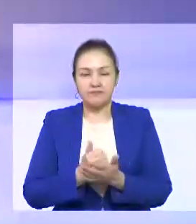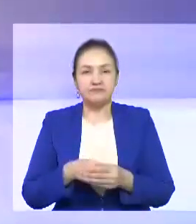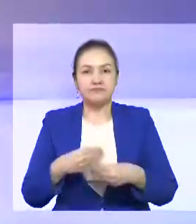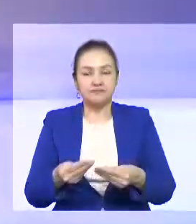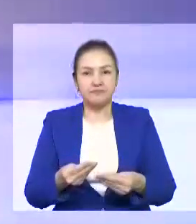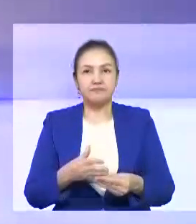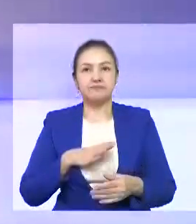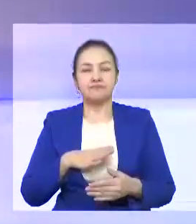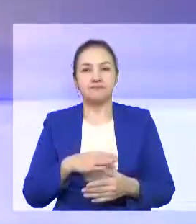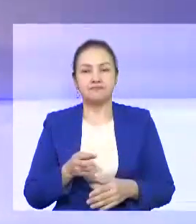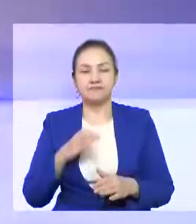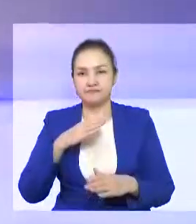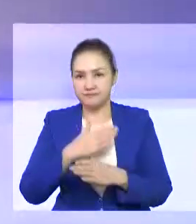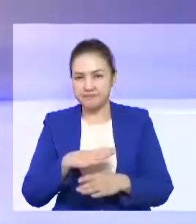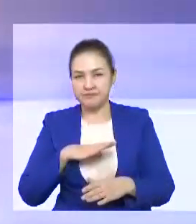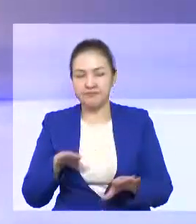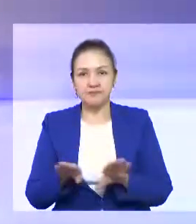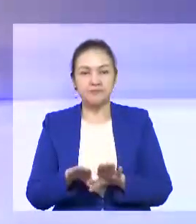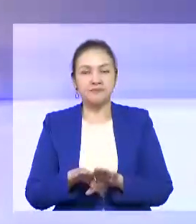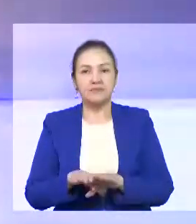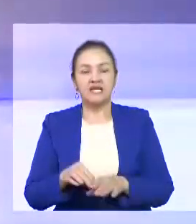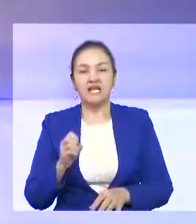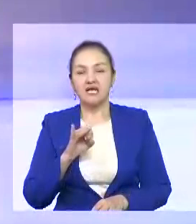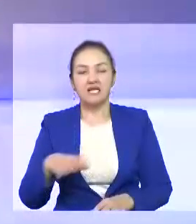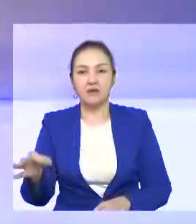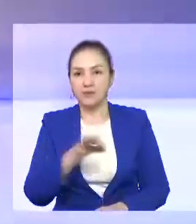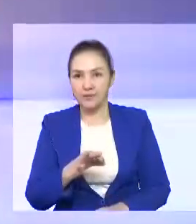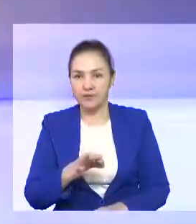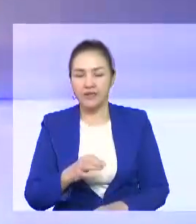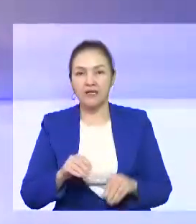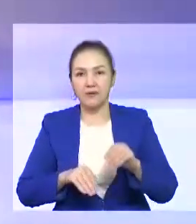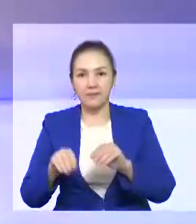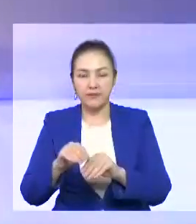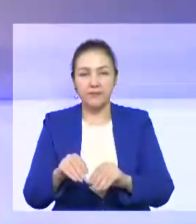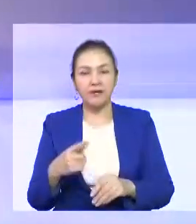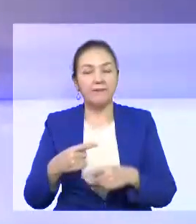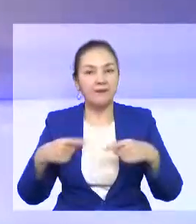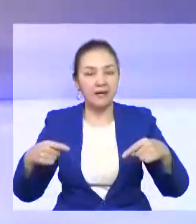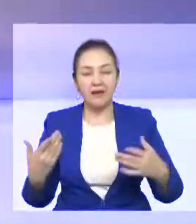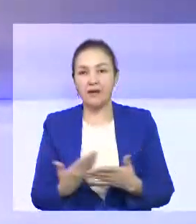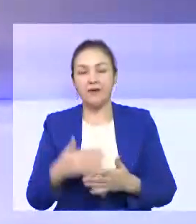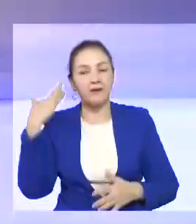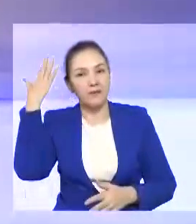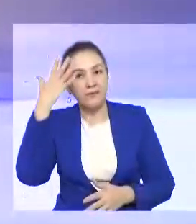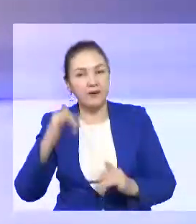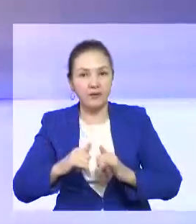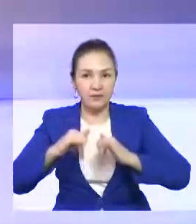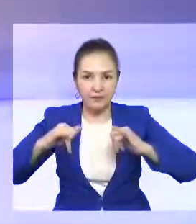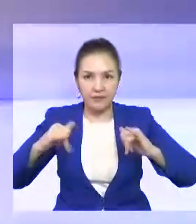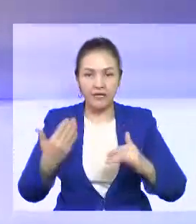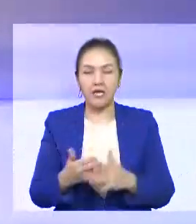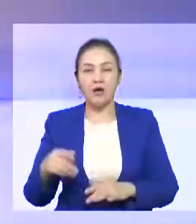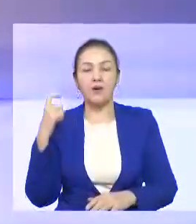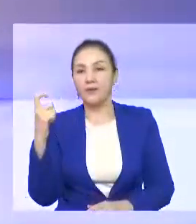önümderin saluğa at salısıp keledi. Sondayak Kargalı audanında egin şaruashılığının baska da bağıtları oydağday damıp keledi.